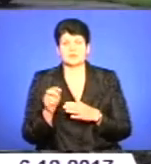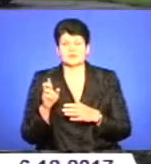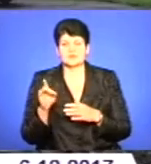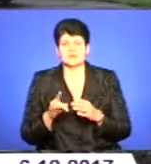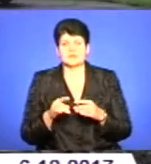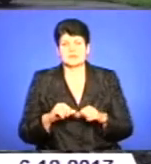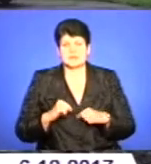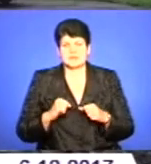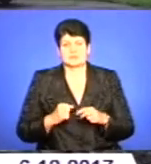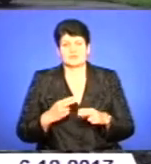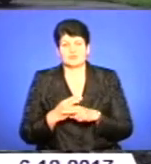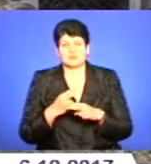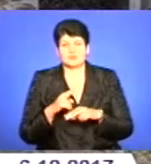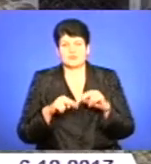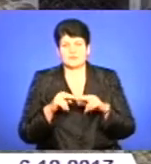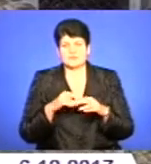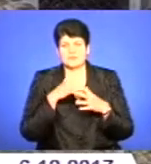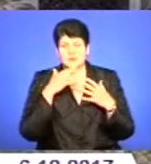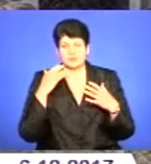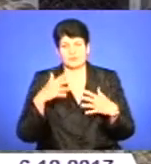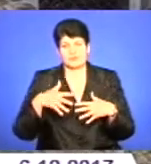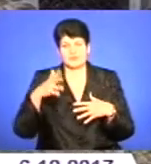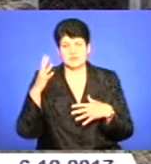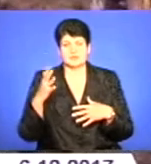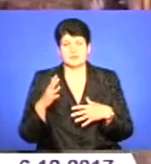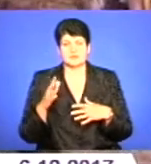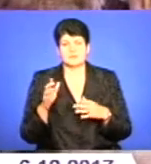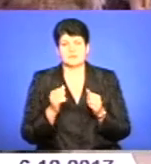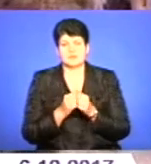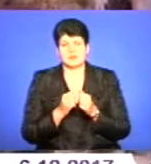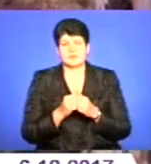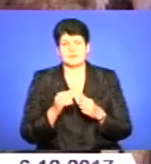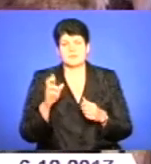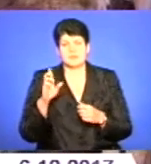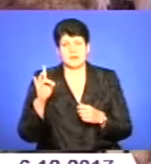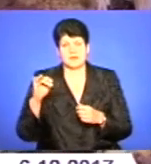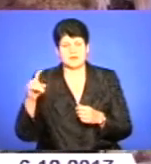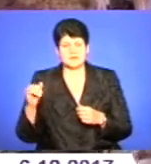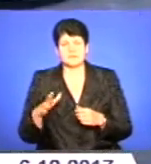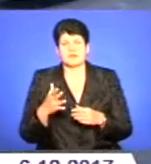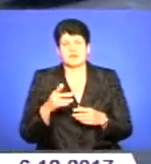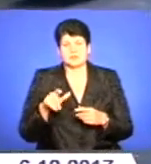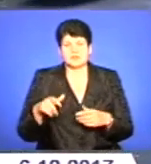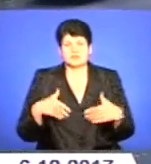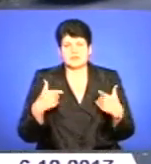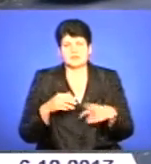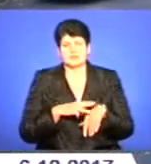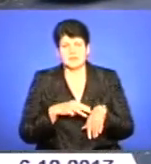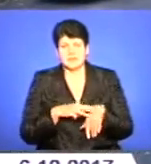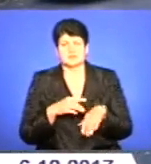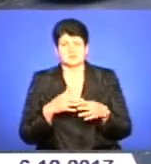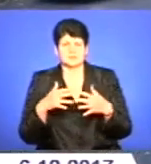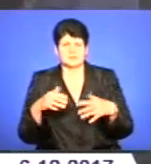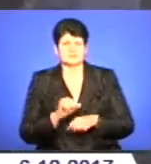намагаються перешкодити будівництву багатоповерхівки на території Палацу культури. Тернополяни неодноразово зверталися до правоохоронних органів